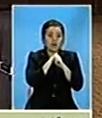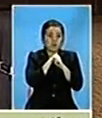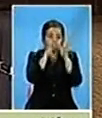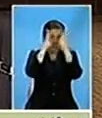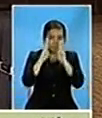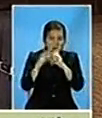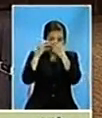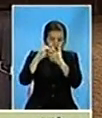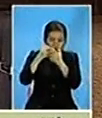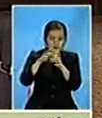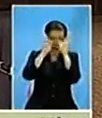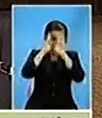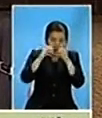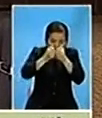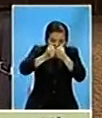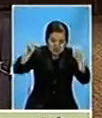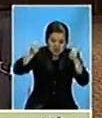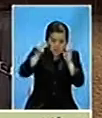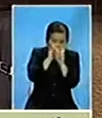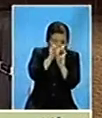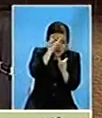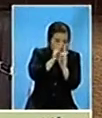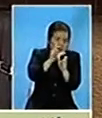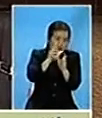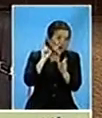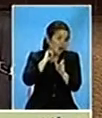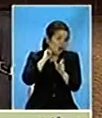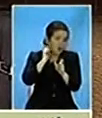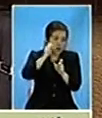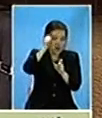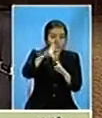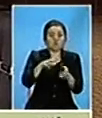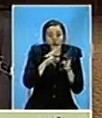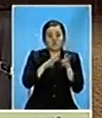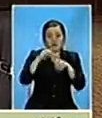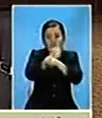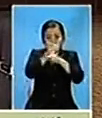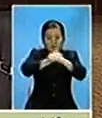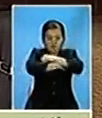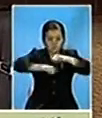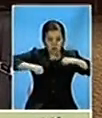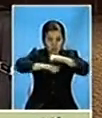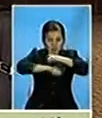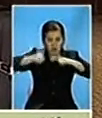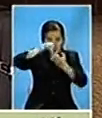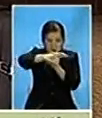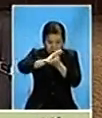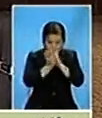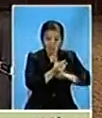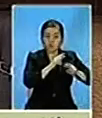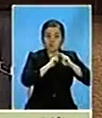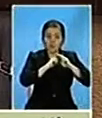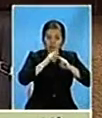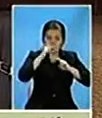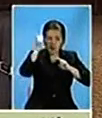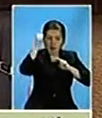อซึ่งเป็นเครื่องมือของแพทย์แผนปัจจุบันในลักษณะของการทำกายภาพบำบัดท่านมาดัดแปลง